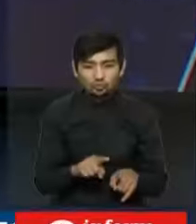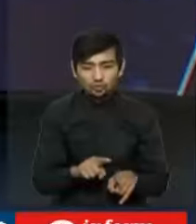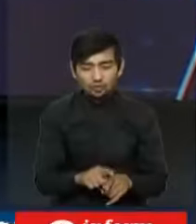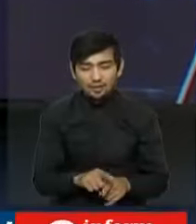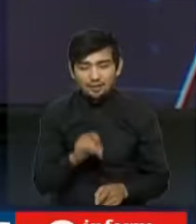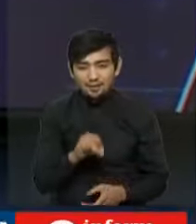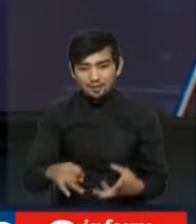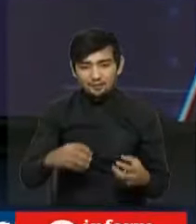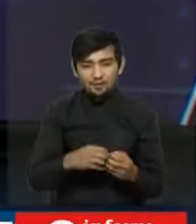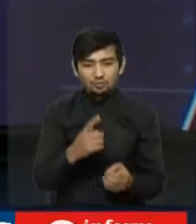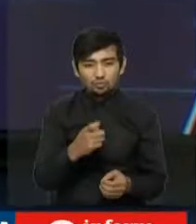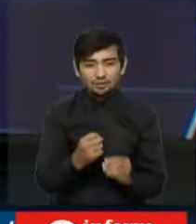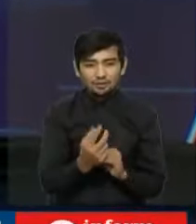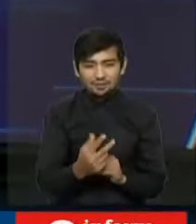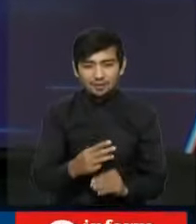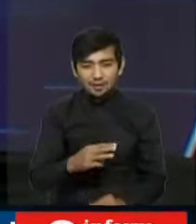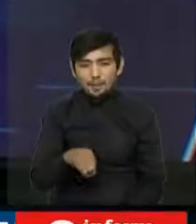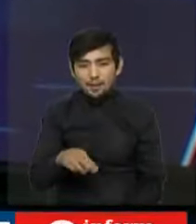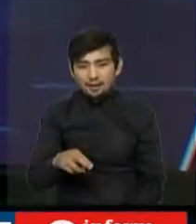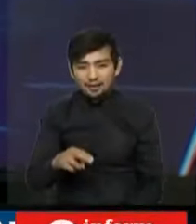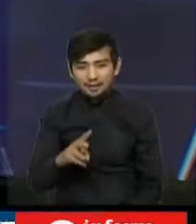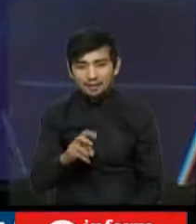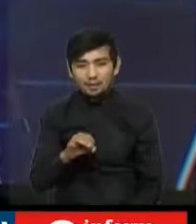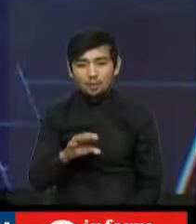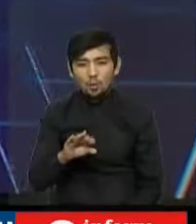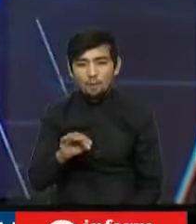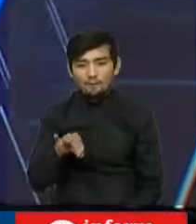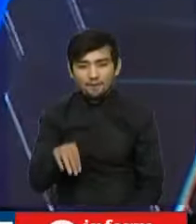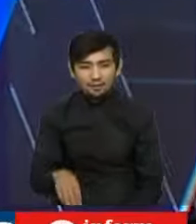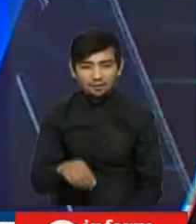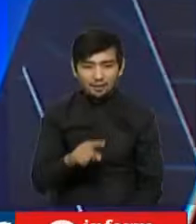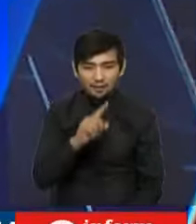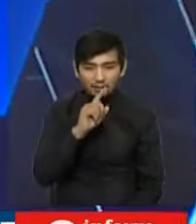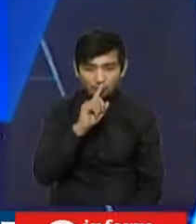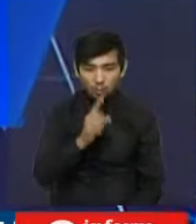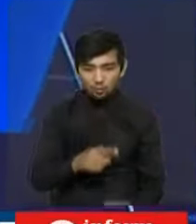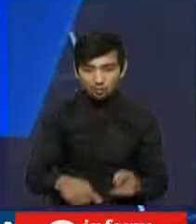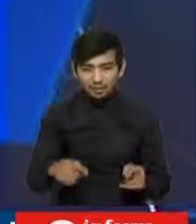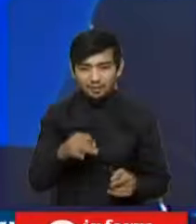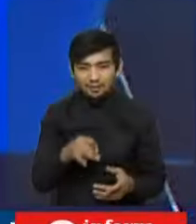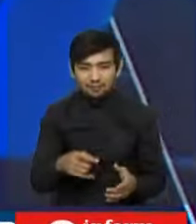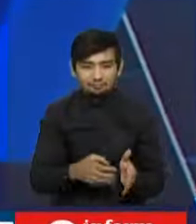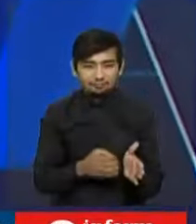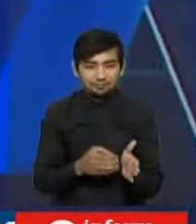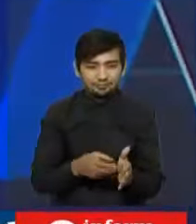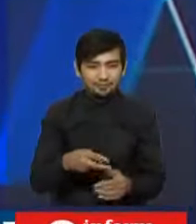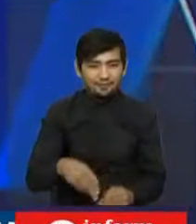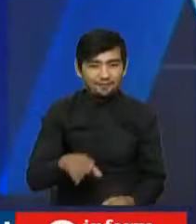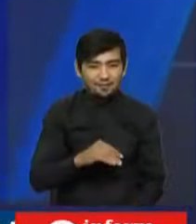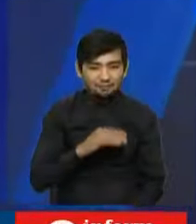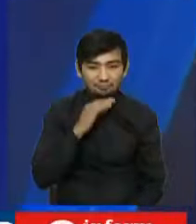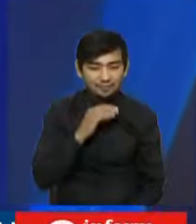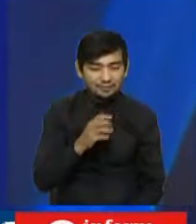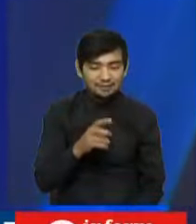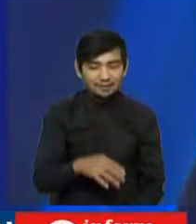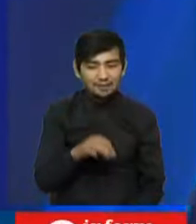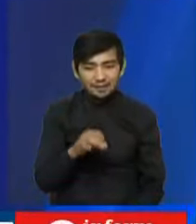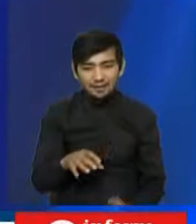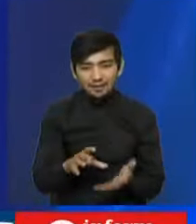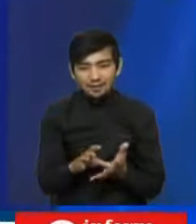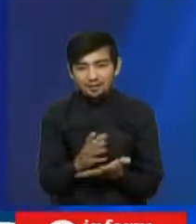Производимых 113 миллиардов киловатт-часов в год недостаточно для покрытия потребностей населения. Электроэнергию